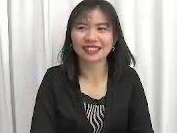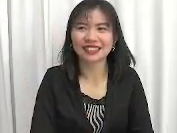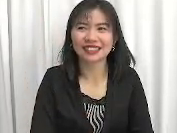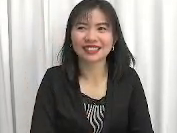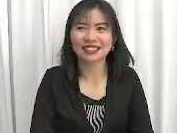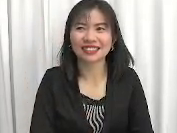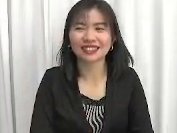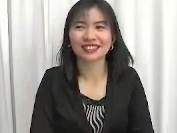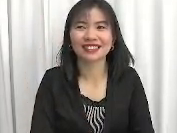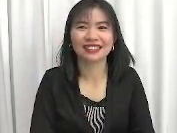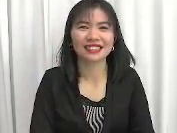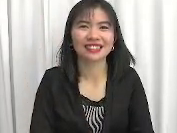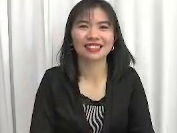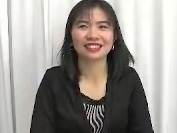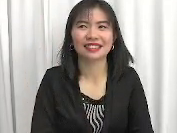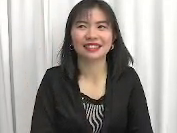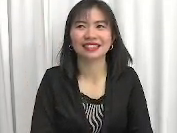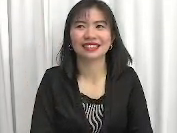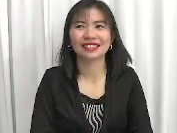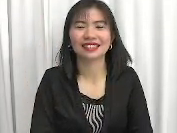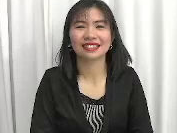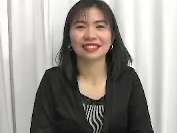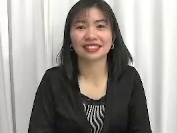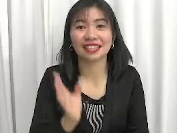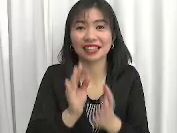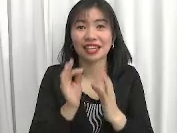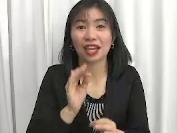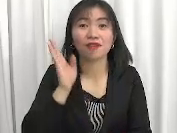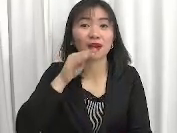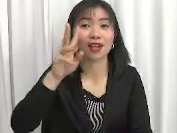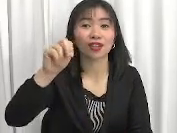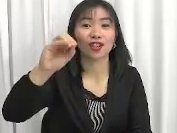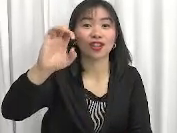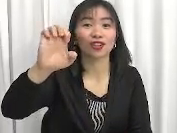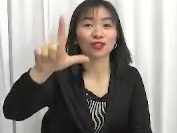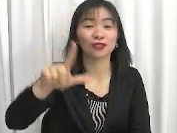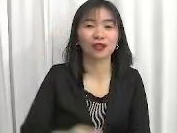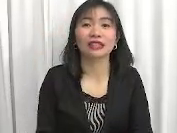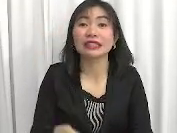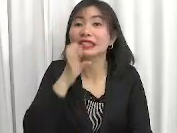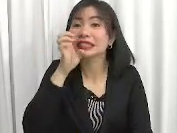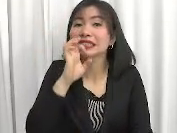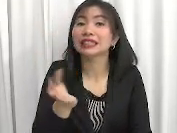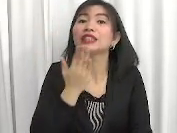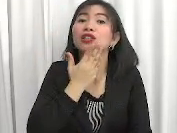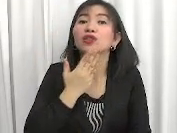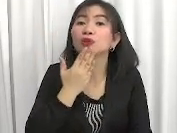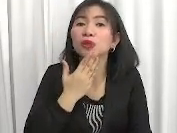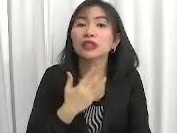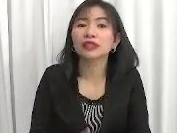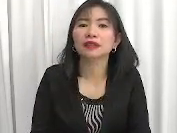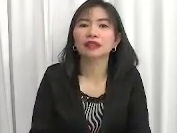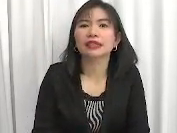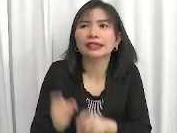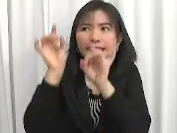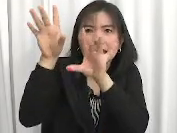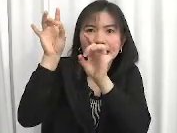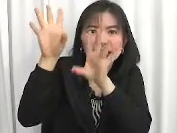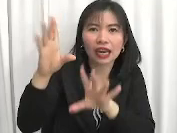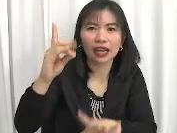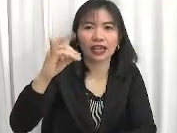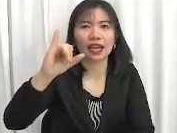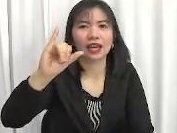kinain mo si sweet, delikado si diabetic. Si sour, yung mga masasakit yung lalamunan. Pero